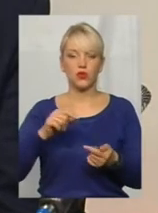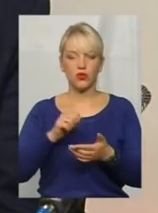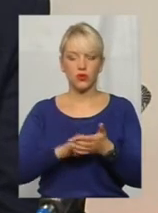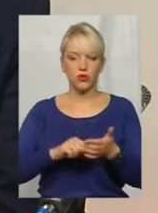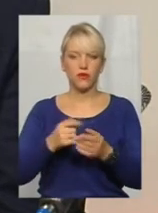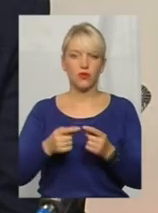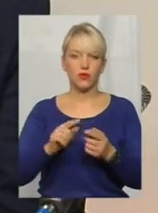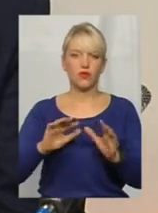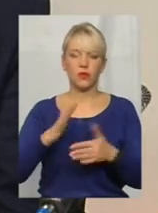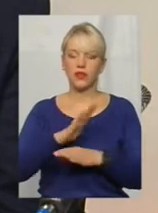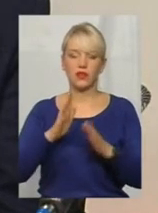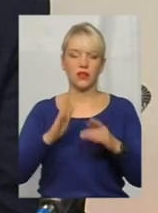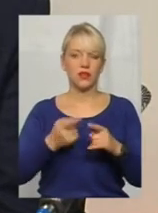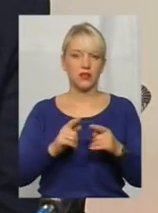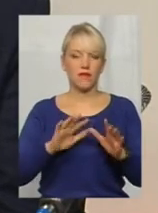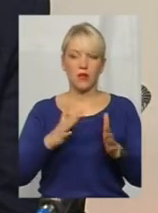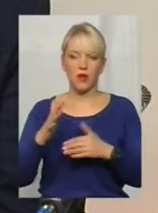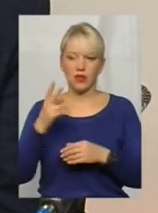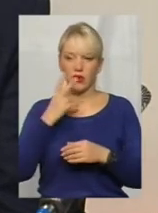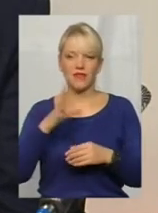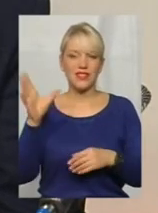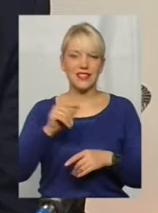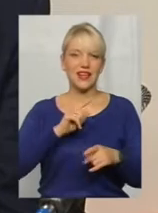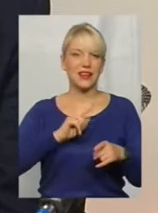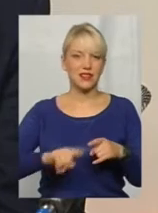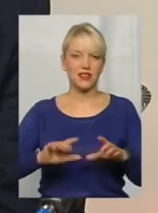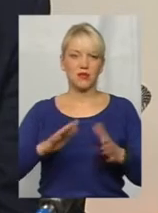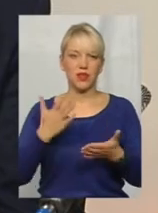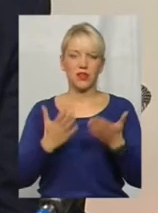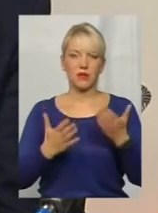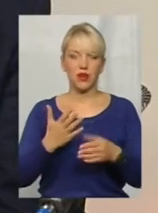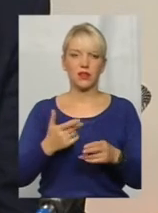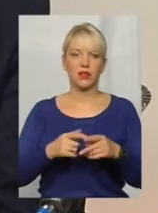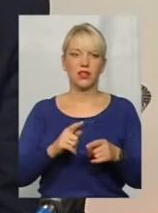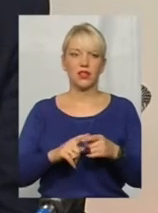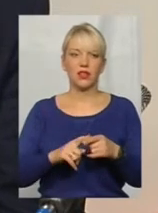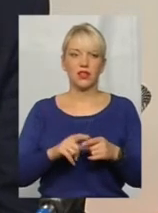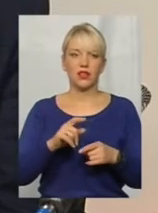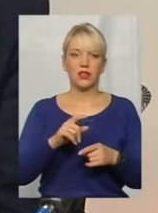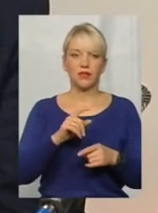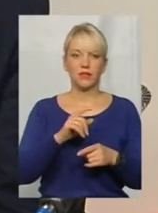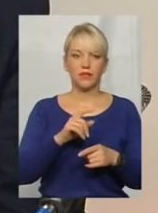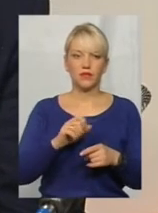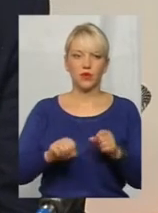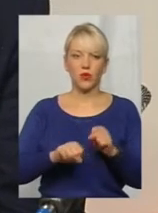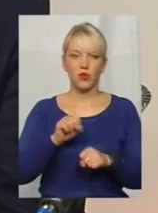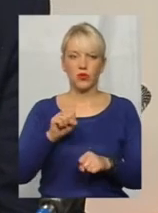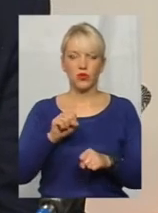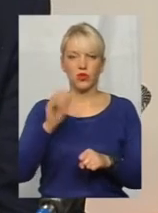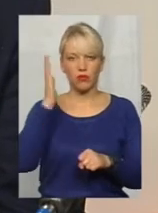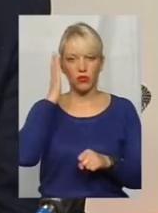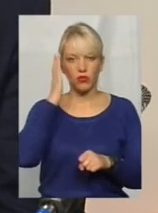на ці випадки розглядаються, і всі екстрені випадки, зокрема і гострий коронарний синдром, і гостре порушення